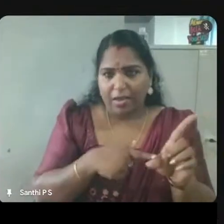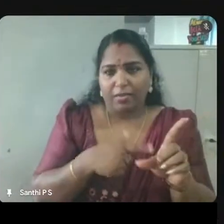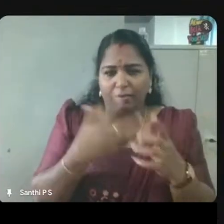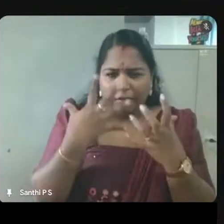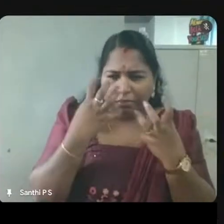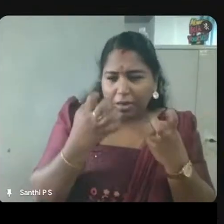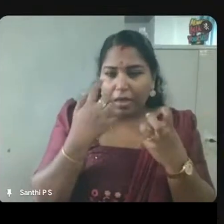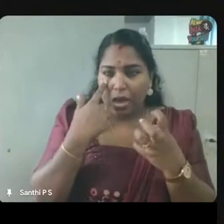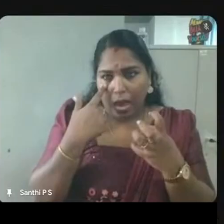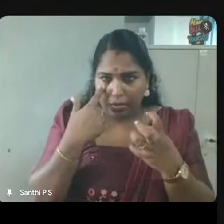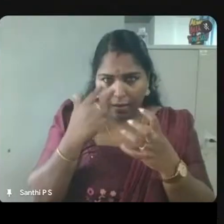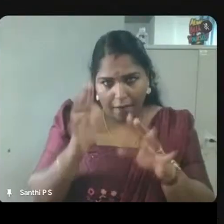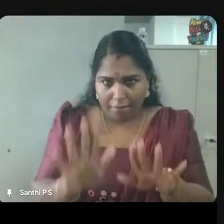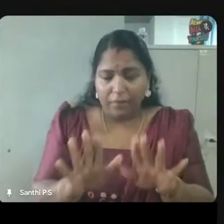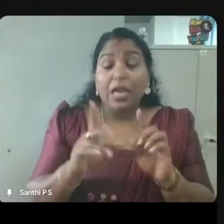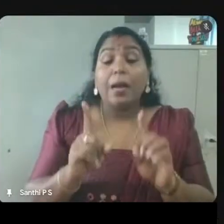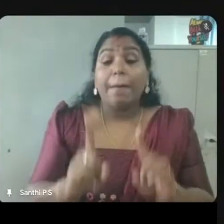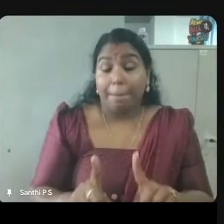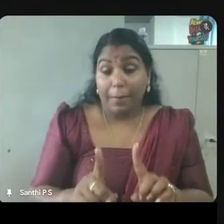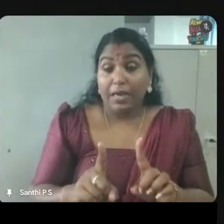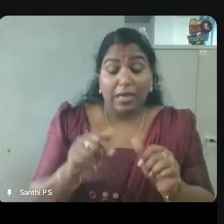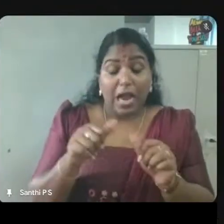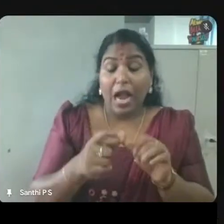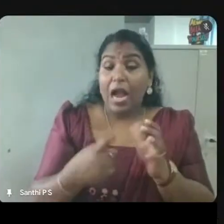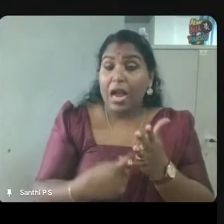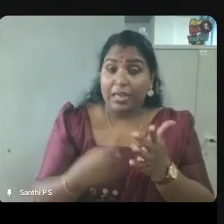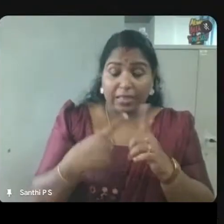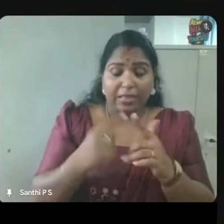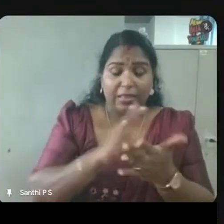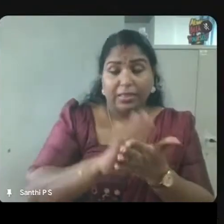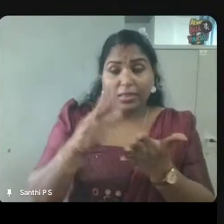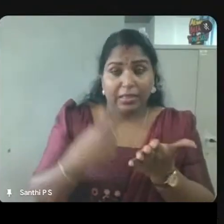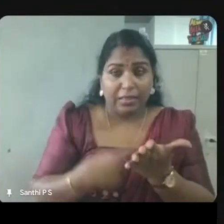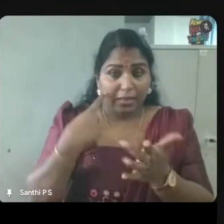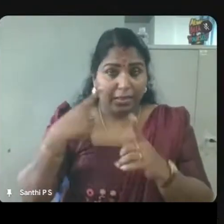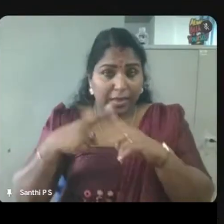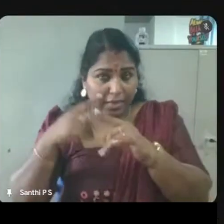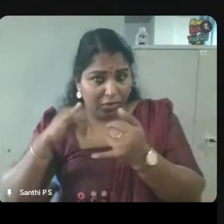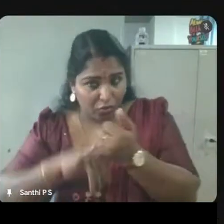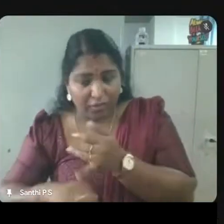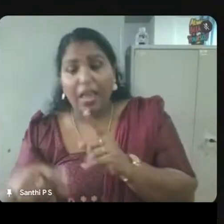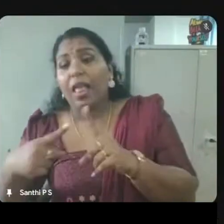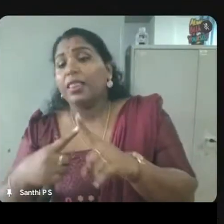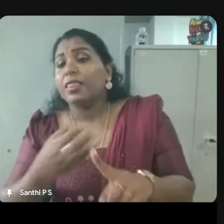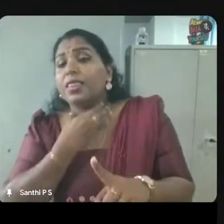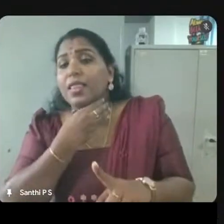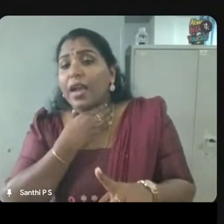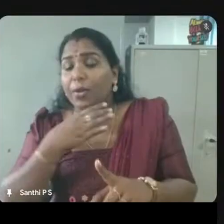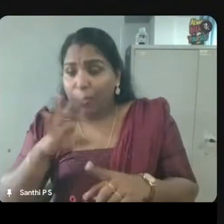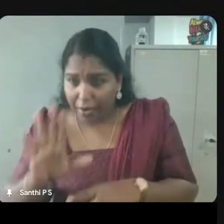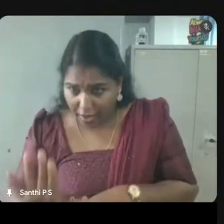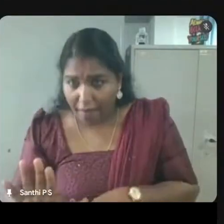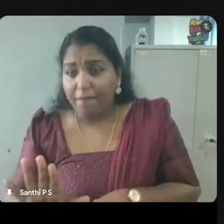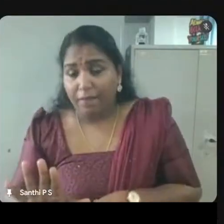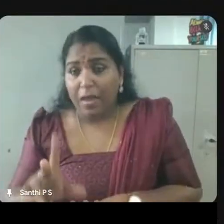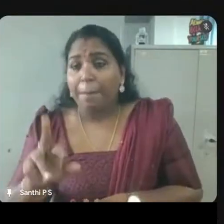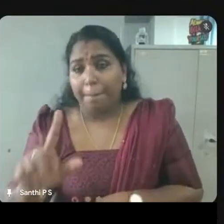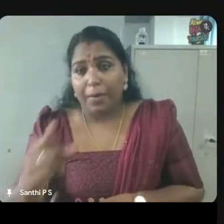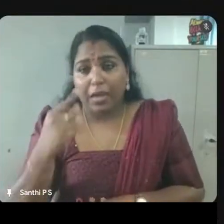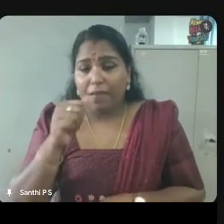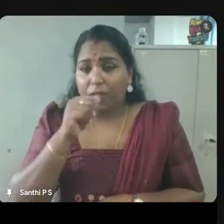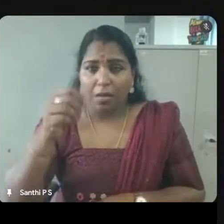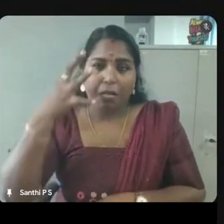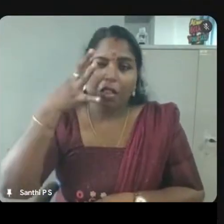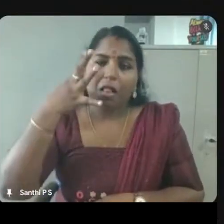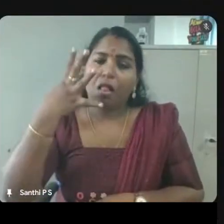നമുക്ക് ആർത്രൈറ്റിസ് ഉള്ളവര്, തൈറോയിഡിന്റെ പ്രോബ്ലം ഉള്ളവര്. തൈറോയിഡ് ഉണ്ട്, എനിക്ക് തൈറോയിഡ് ഉണ്ട്. ചെക്ക് ചെയ്തപ്പോ എനിക്ക് ഡ്രൈനെസ്